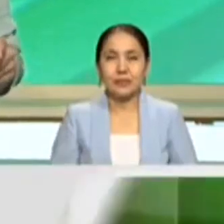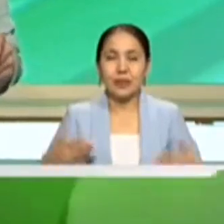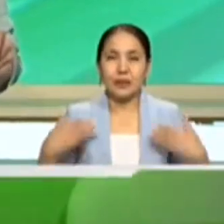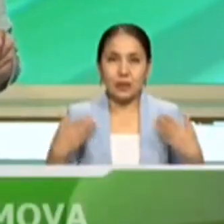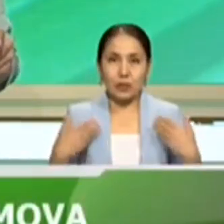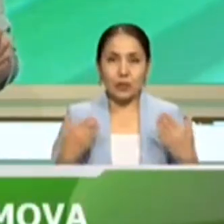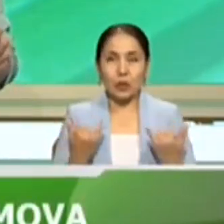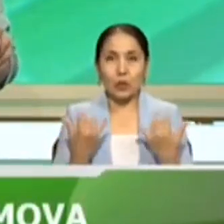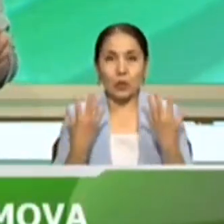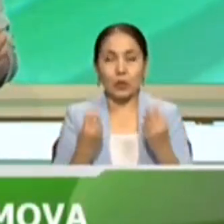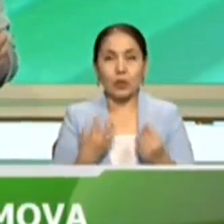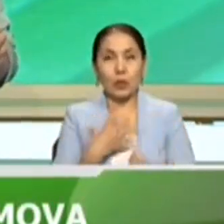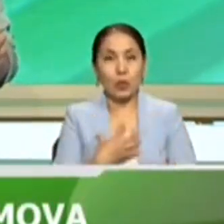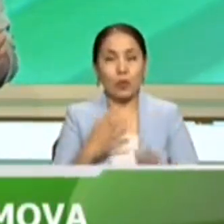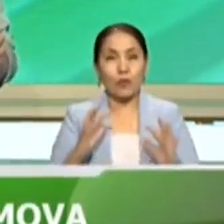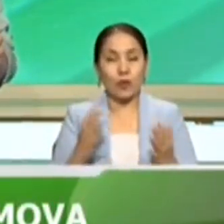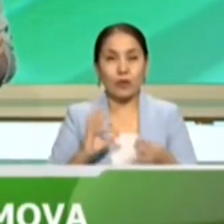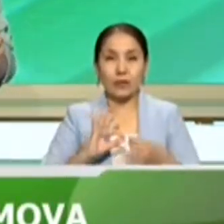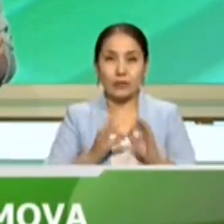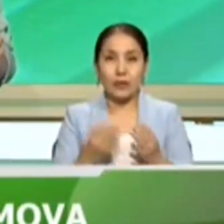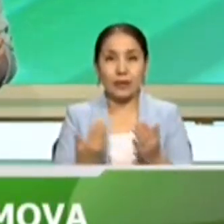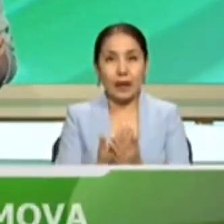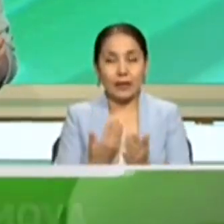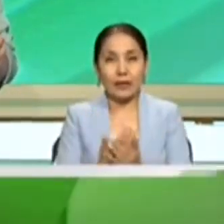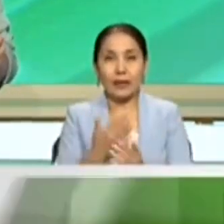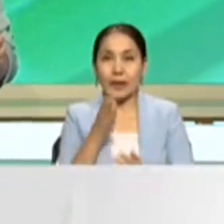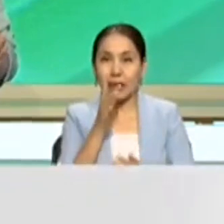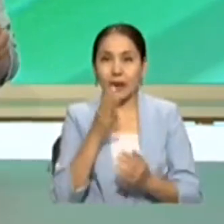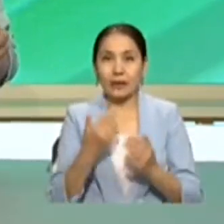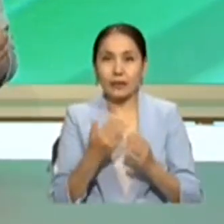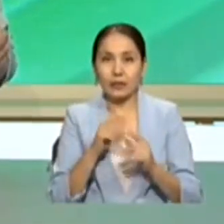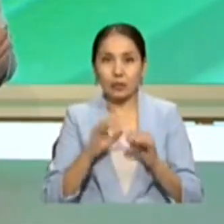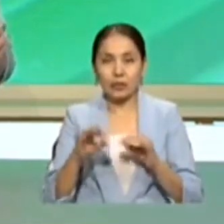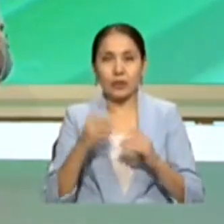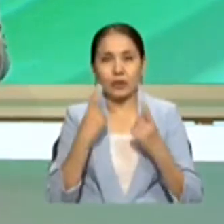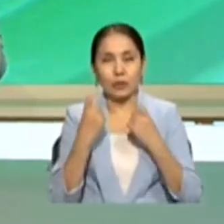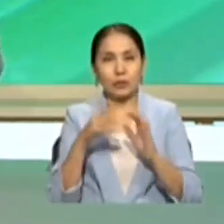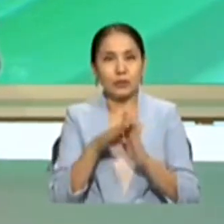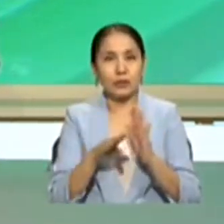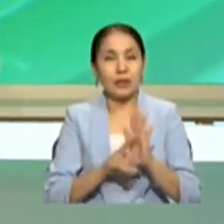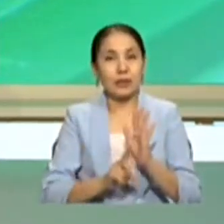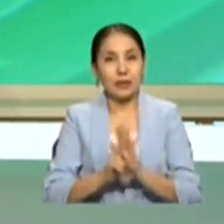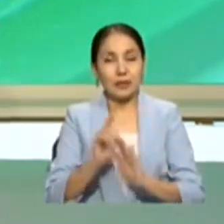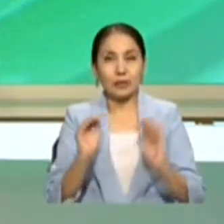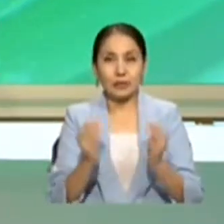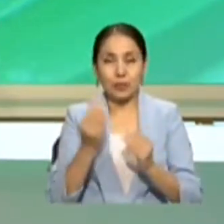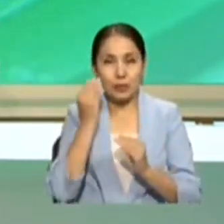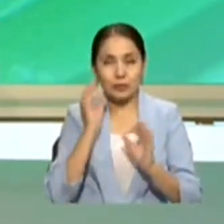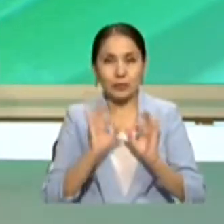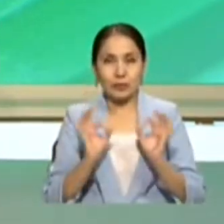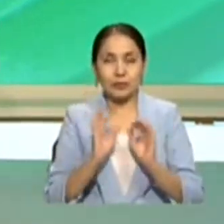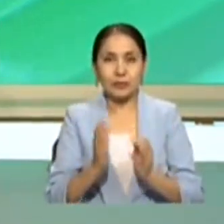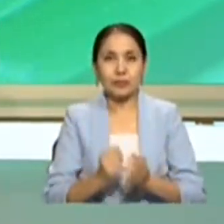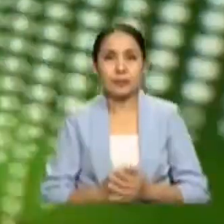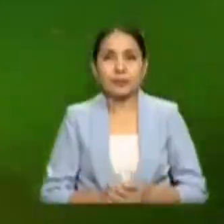Assalomu alaykum. Kunning muhim voqealari tafsiloti bilan efirda yangi davr informatsion dasturi. Assalomu alaykum. Dastlab dasturimizning qisqacha mazmuni bilan